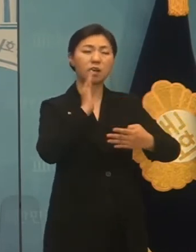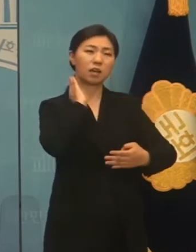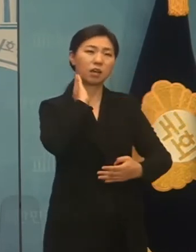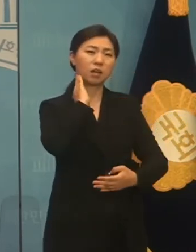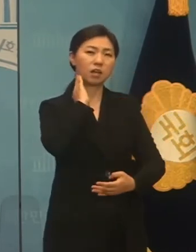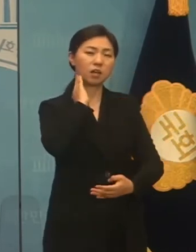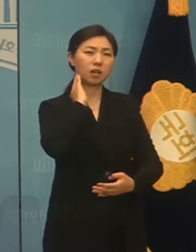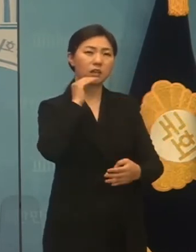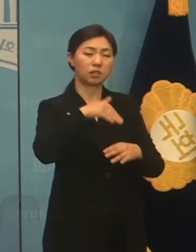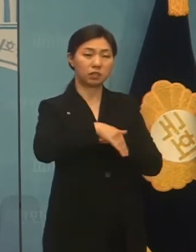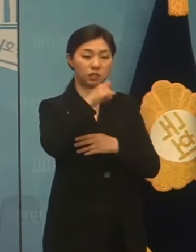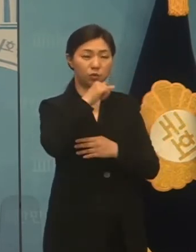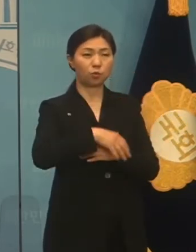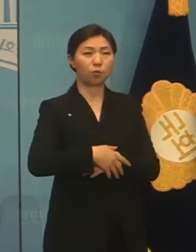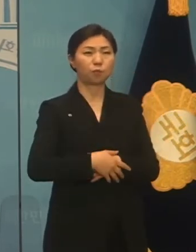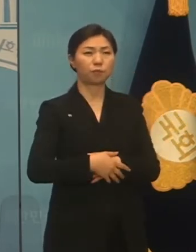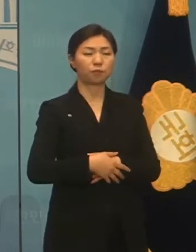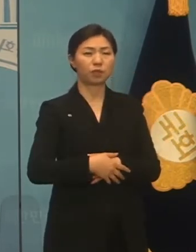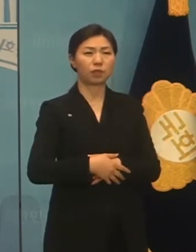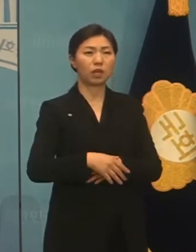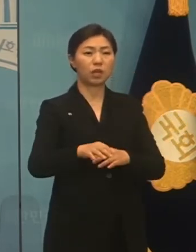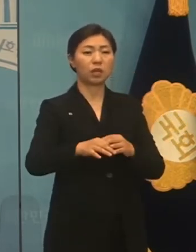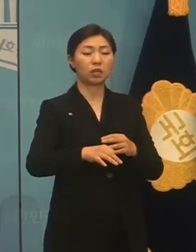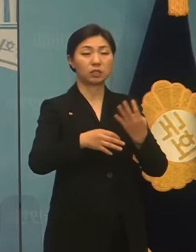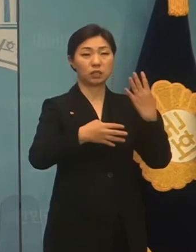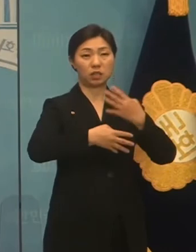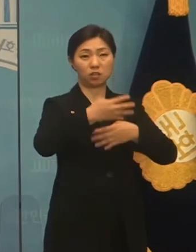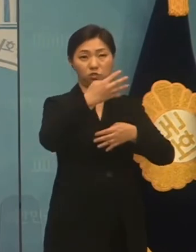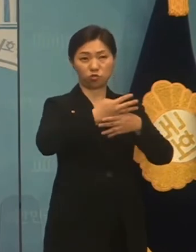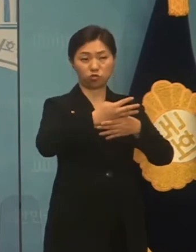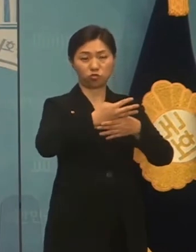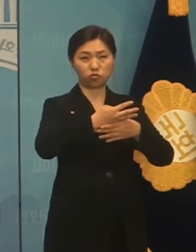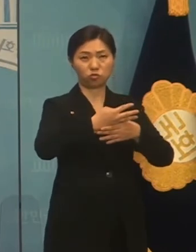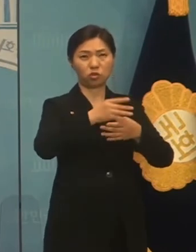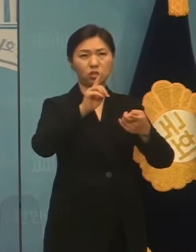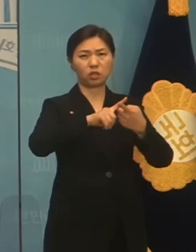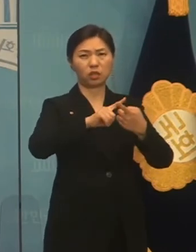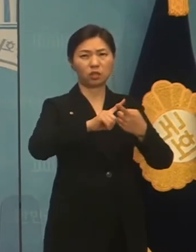강력히 견제하는 장치를 확실하게 제도화하겠습니다.